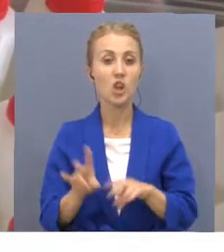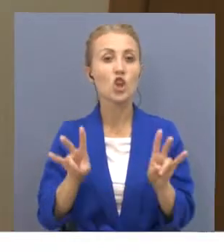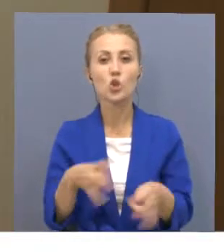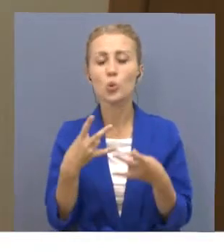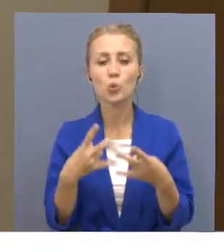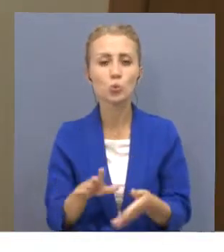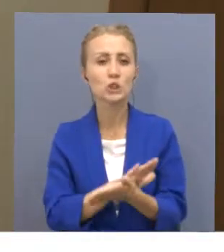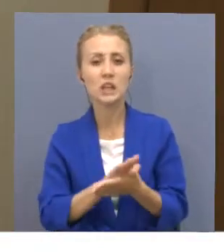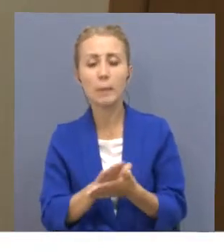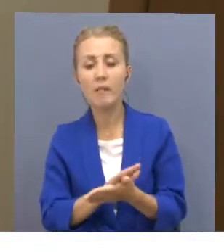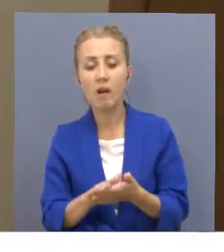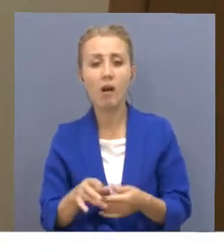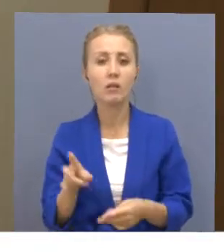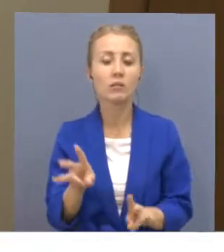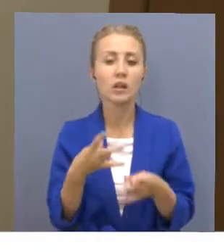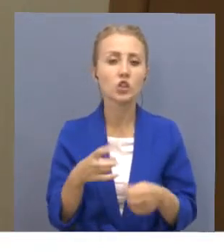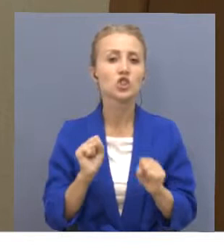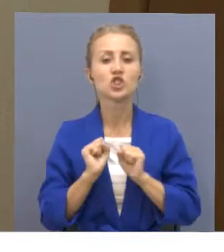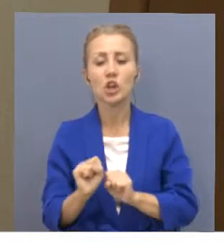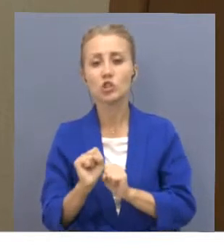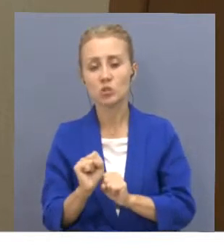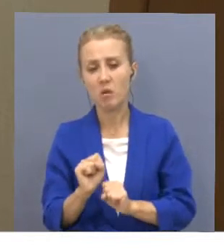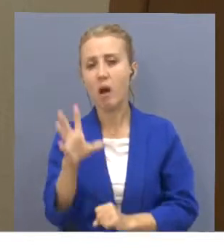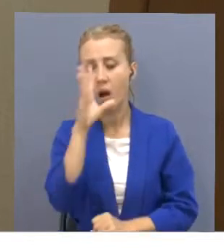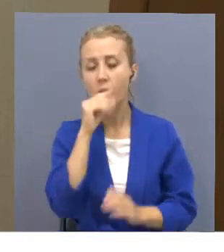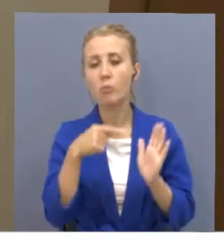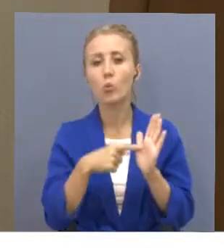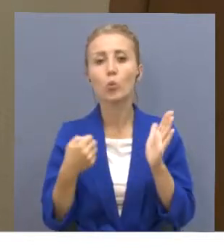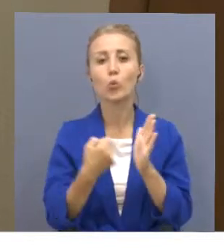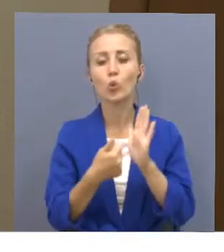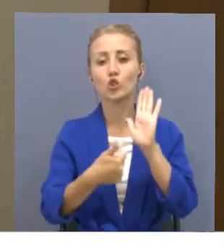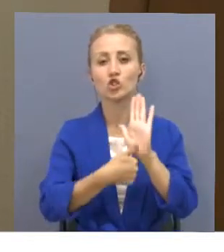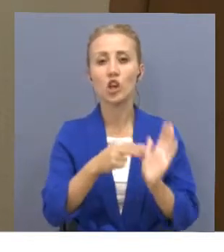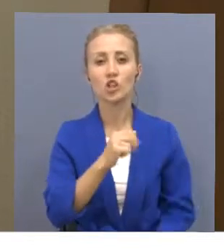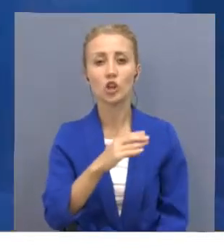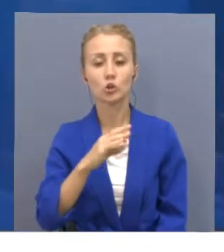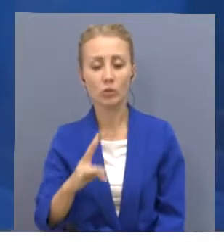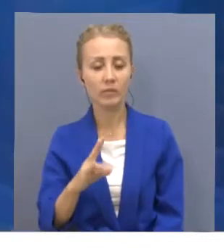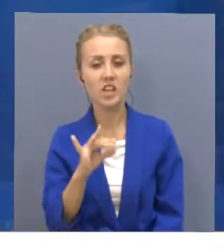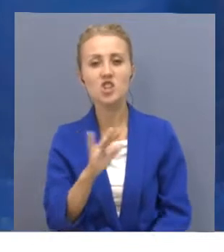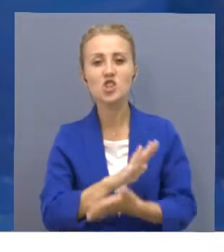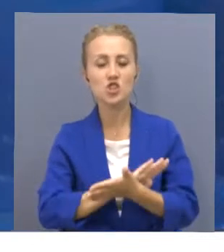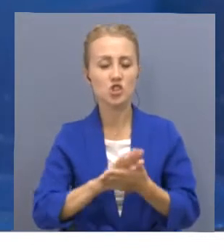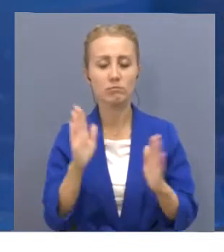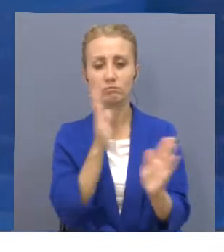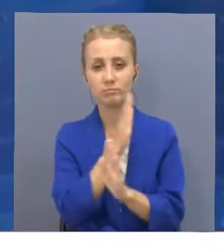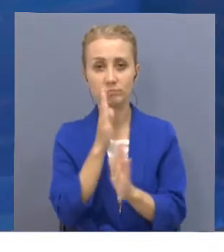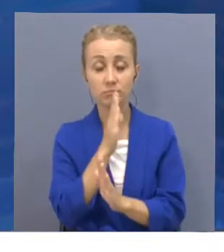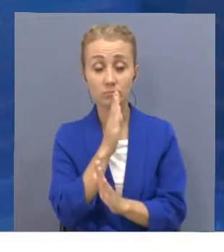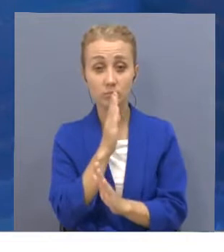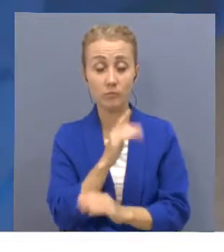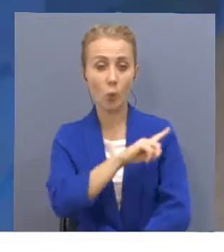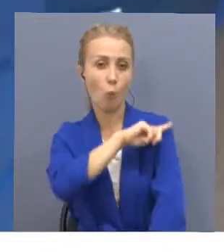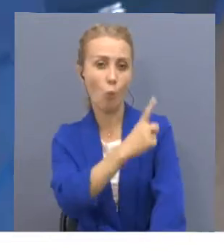ее смывать, оставляет свои защитные свойства до 6 часов. Также она очень экологична. В целом, производственная мощность